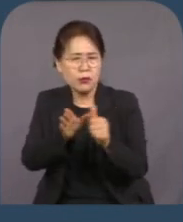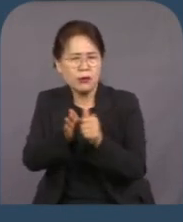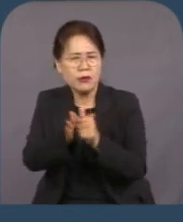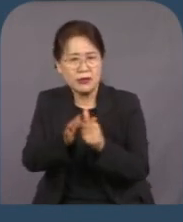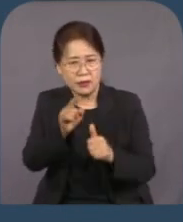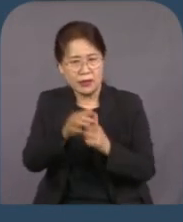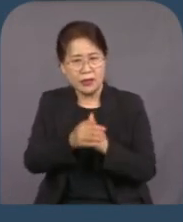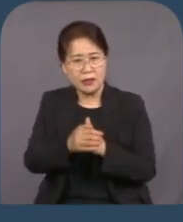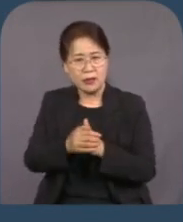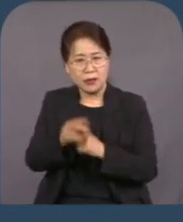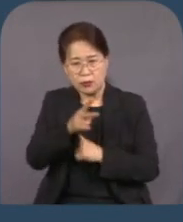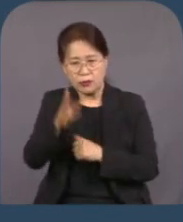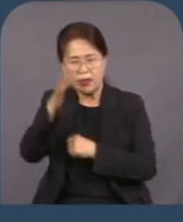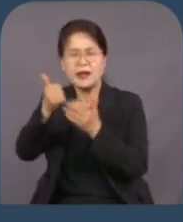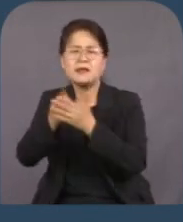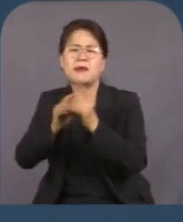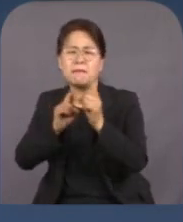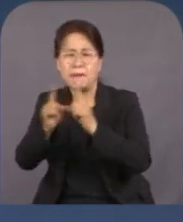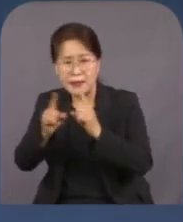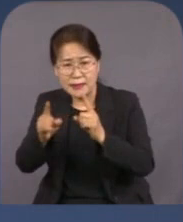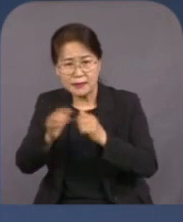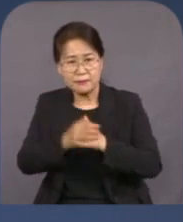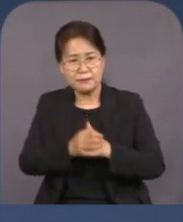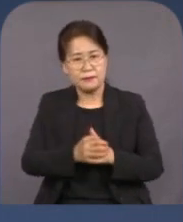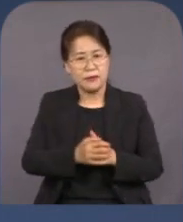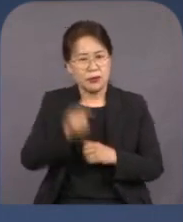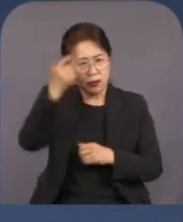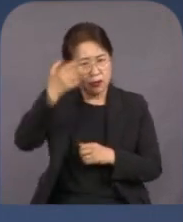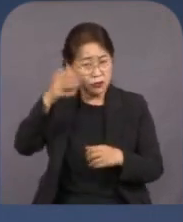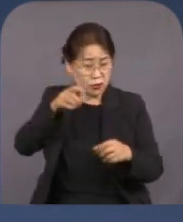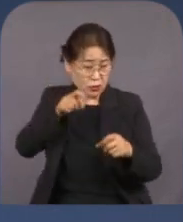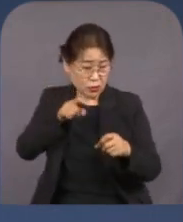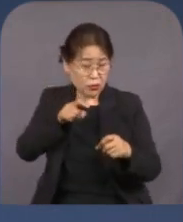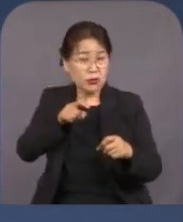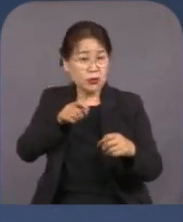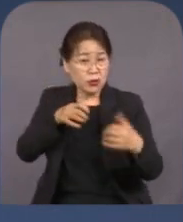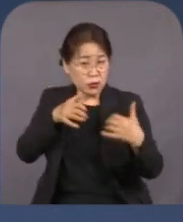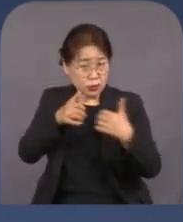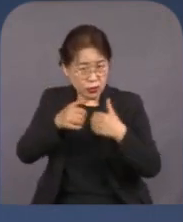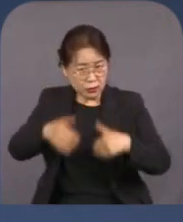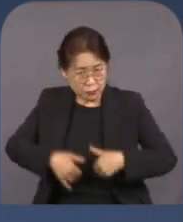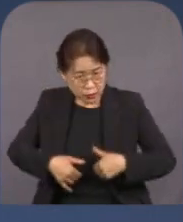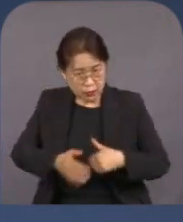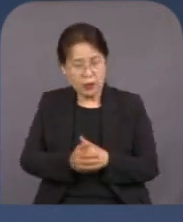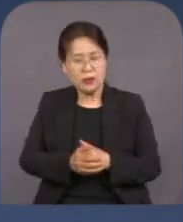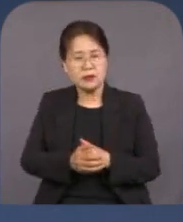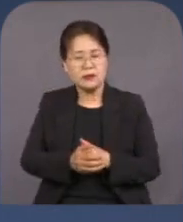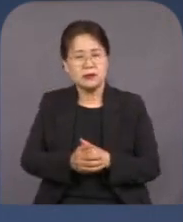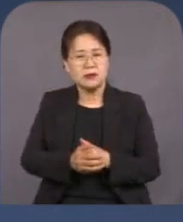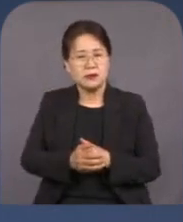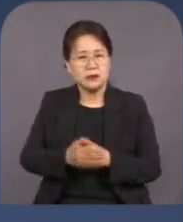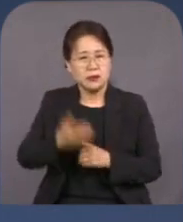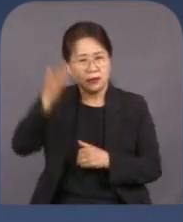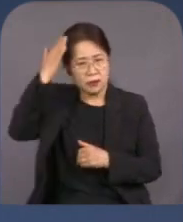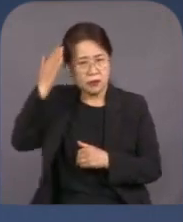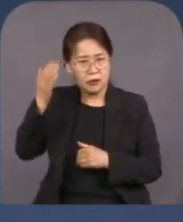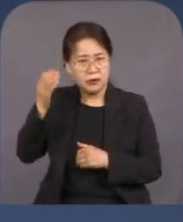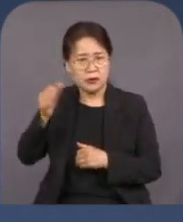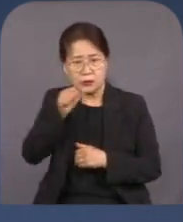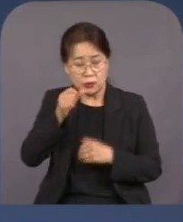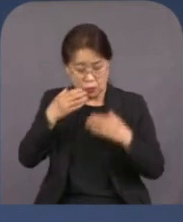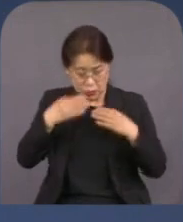말씀을 말하는 것입니다 이렇게 영적인 전쟁에 필요한 전신갑주를 언급한 사도 바울은 18절에서요